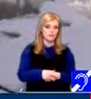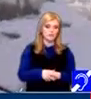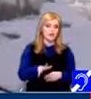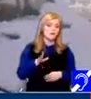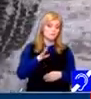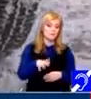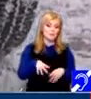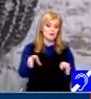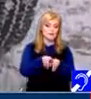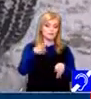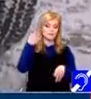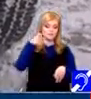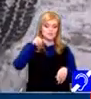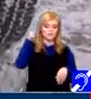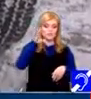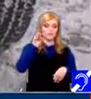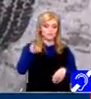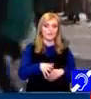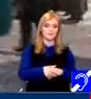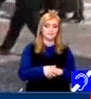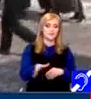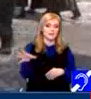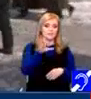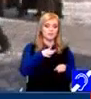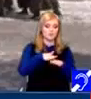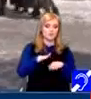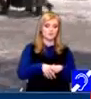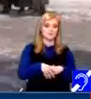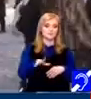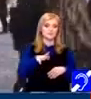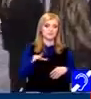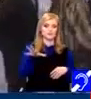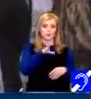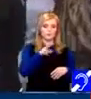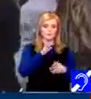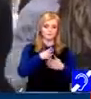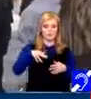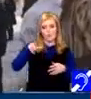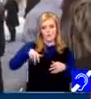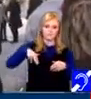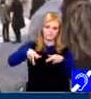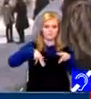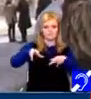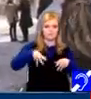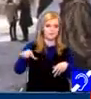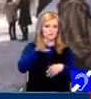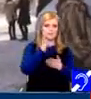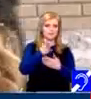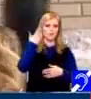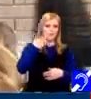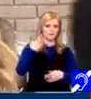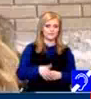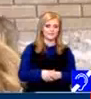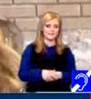pare desprinsă din secolul trecut. Întregul peisaj e completat de zeci de figuranți români. Un rol simplu de om simplu care merge pe stradă și atâta